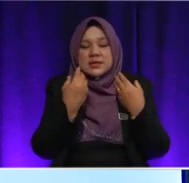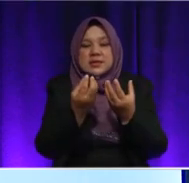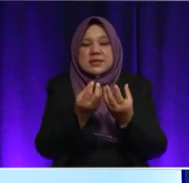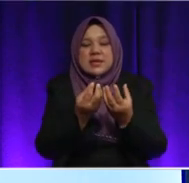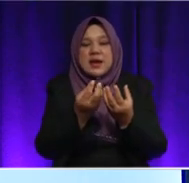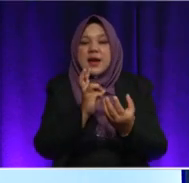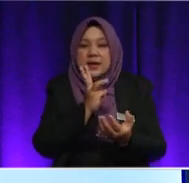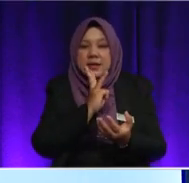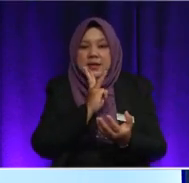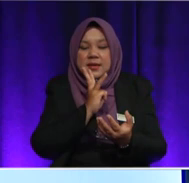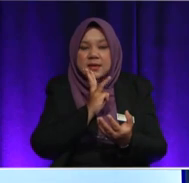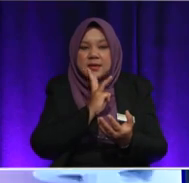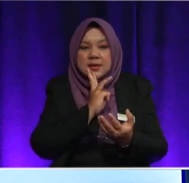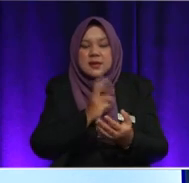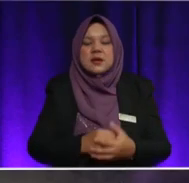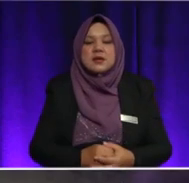sumber